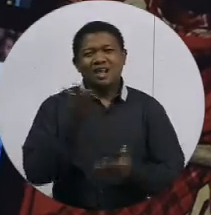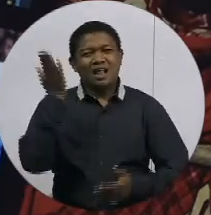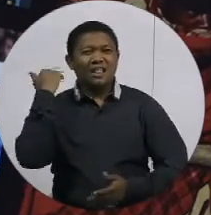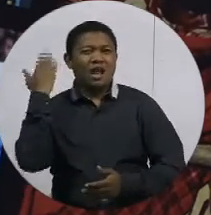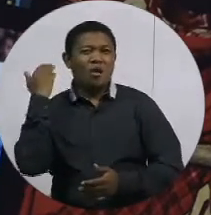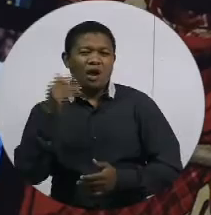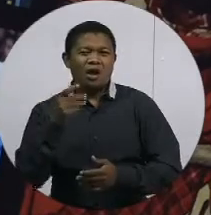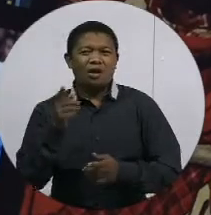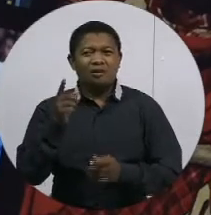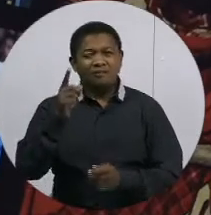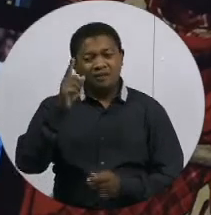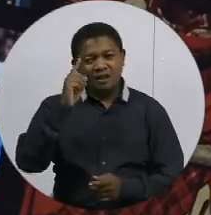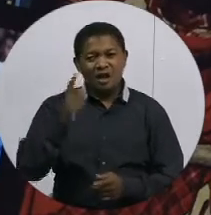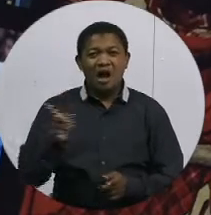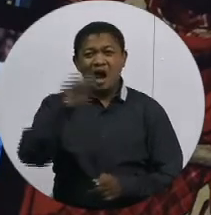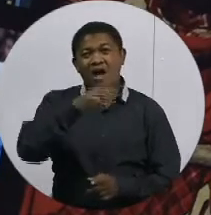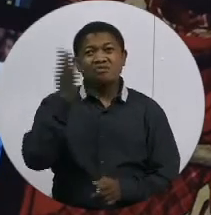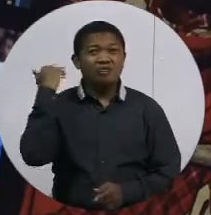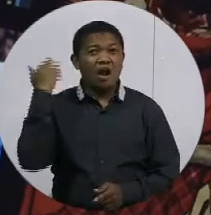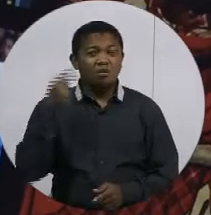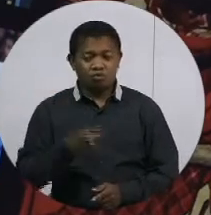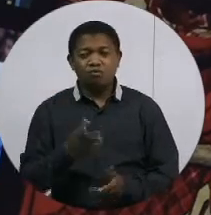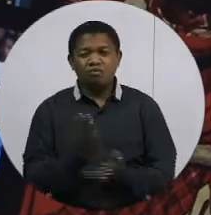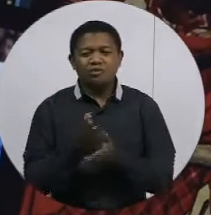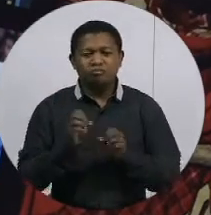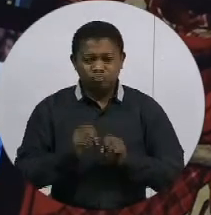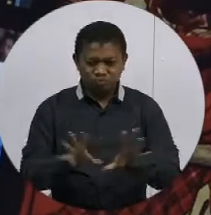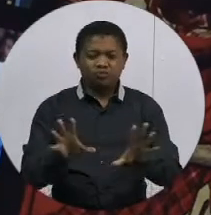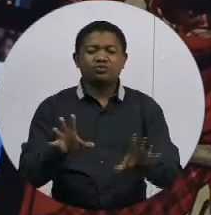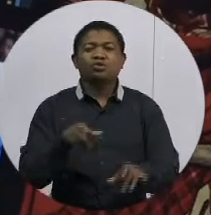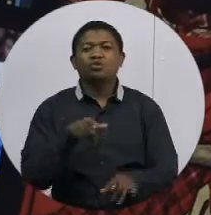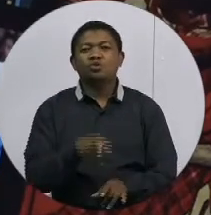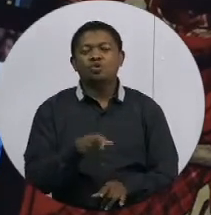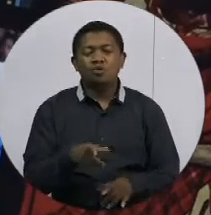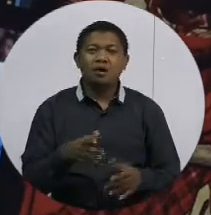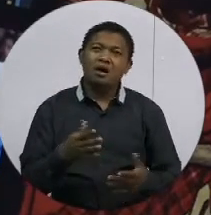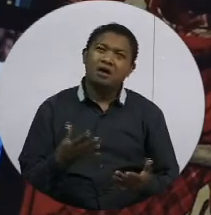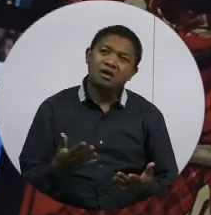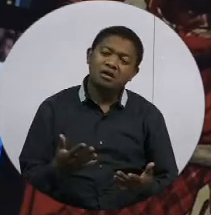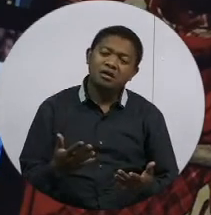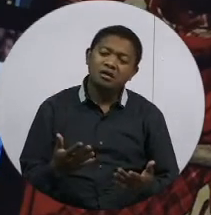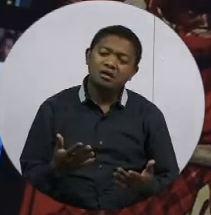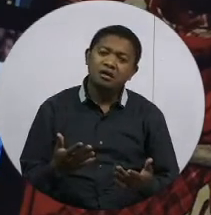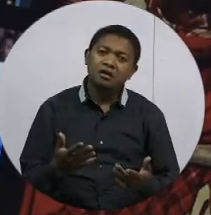efa naparitaka izay atao hoe